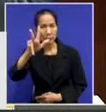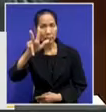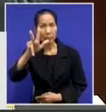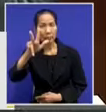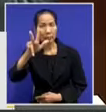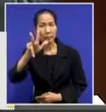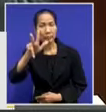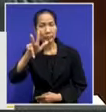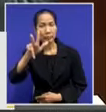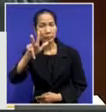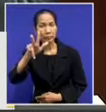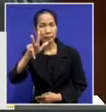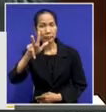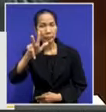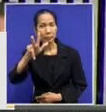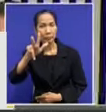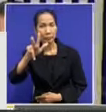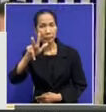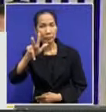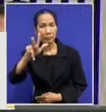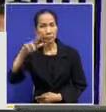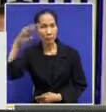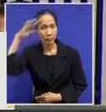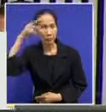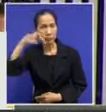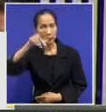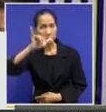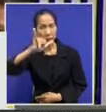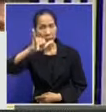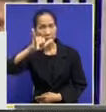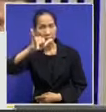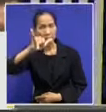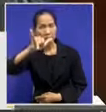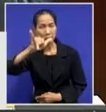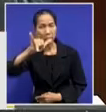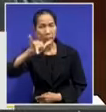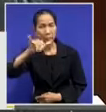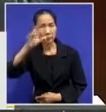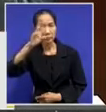อกสำเริงศิวาดำรง พลเอกประยุทธ์จันทร์โอชาครับ